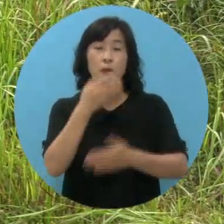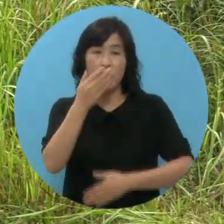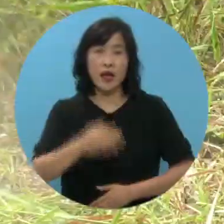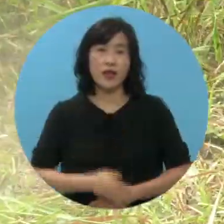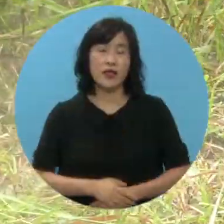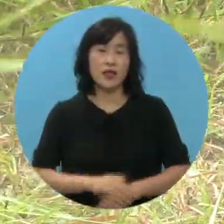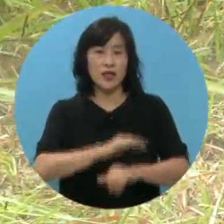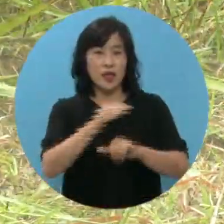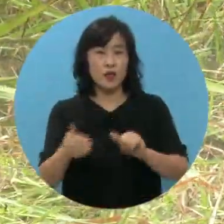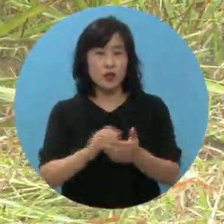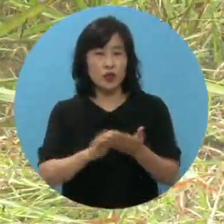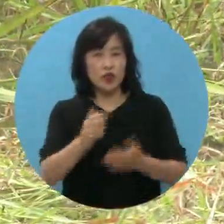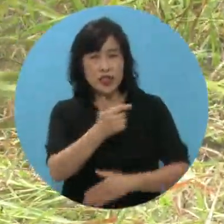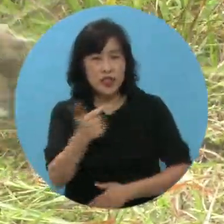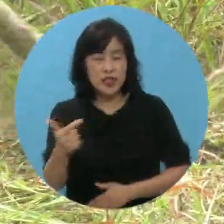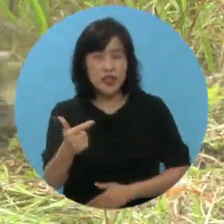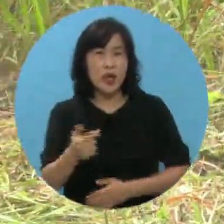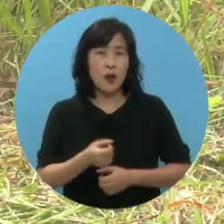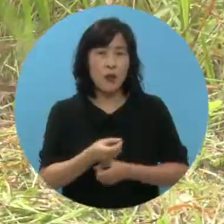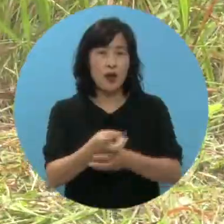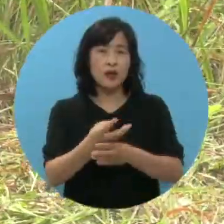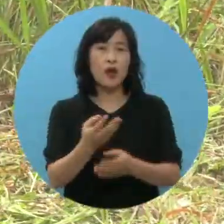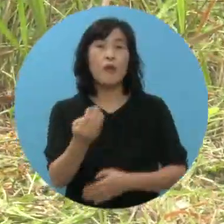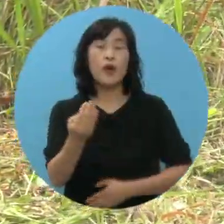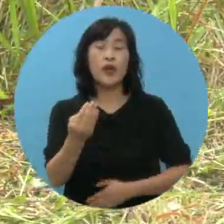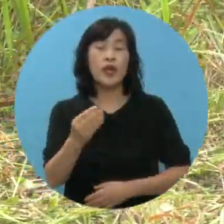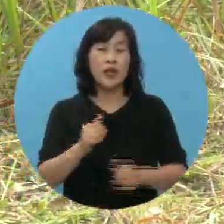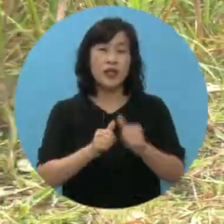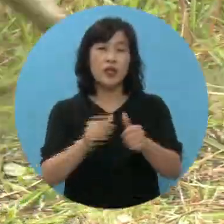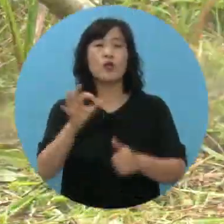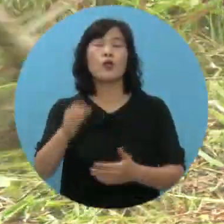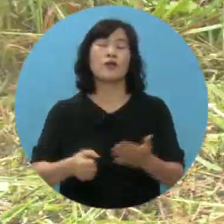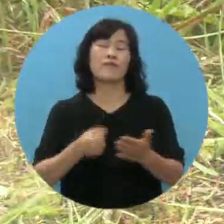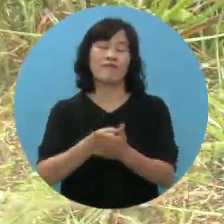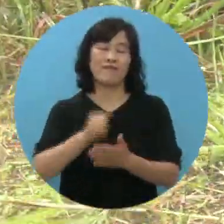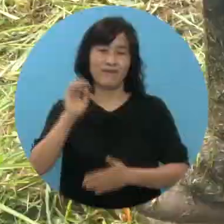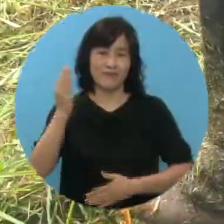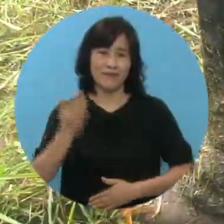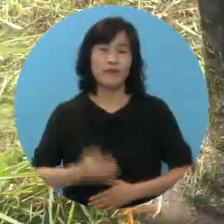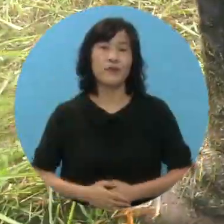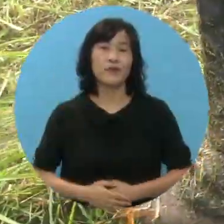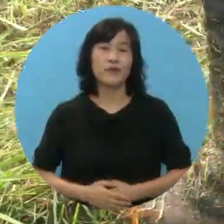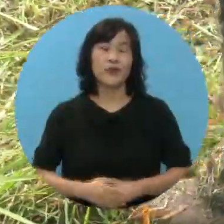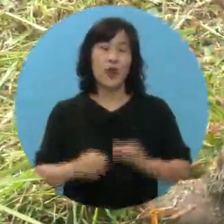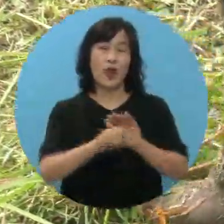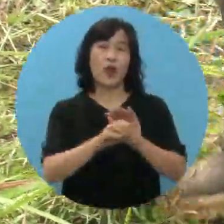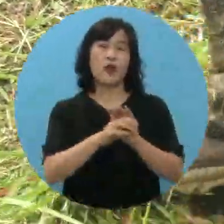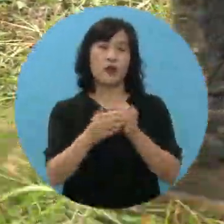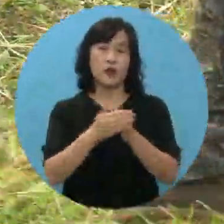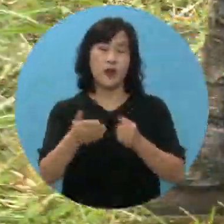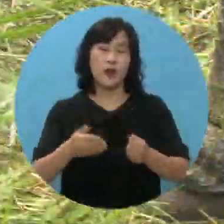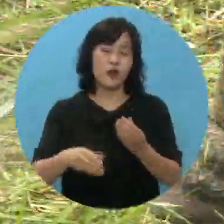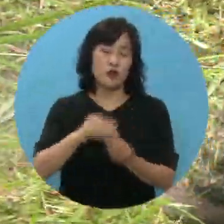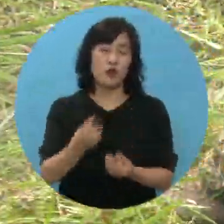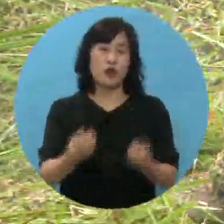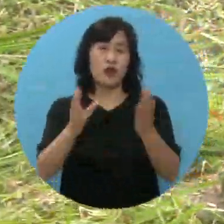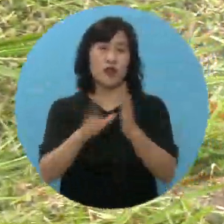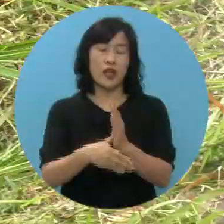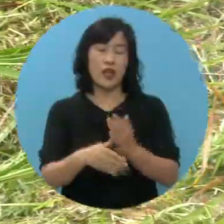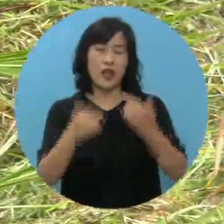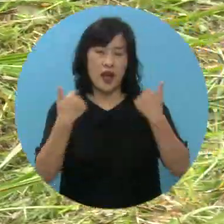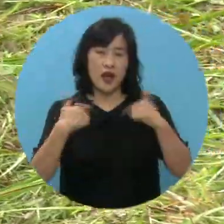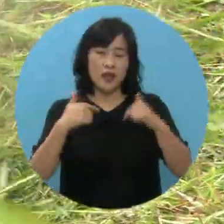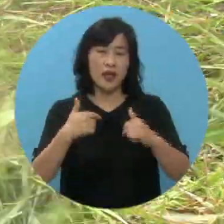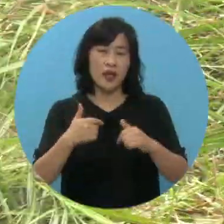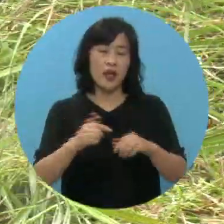있고 산소 규모, 면적, 기수 등에 따라 가격 차이가 있습니다. 코로나19로 추석되면